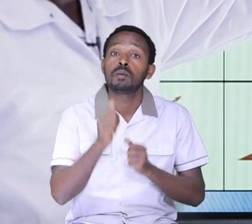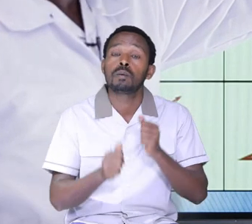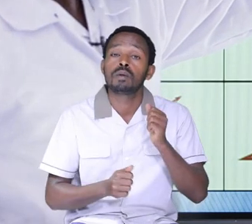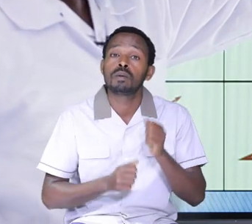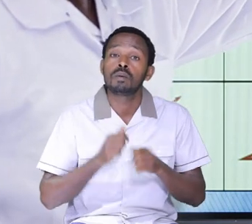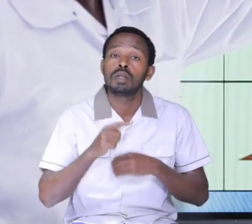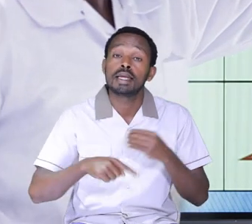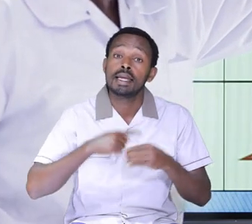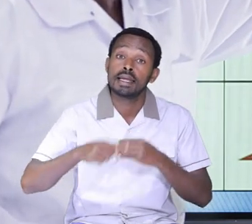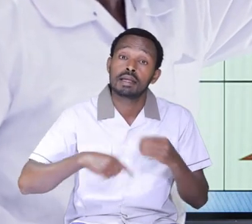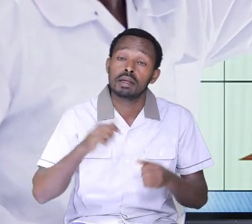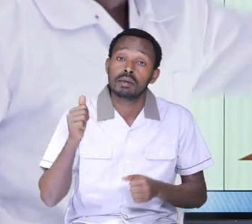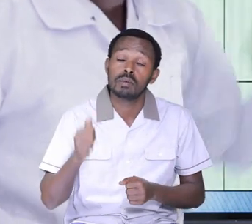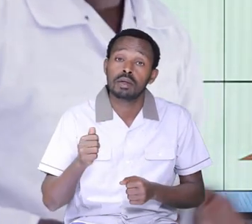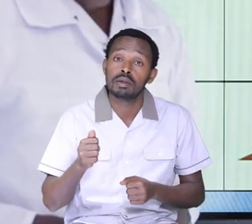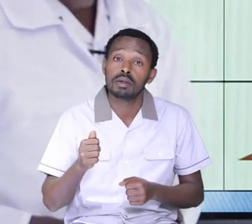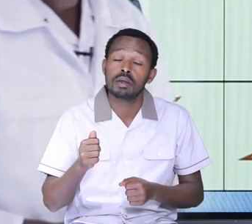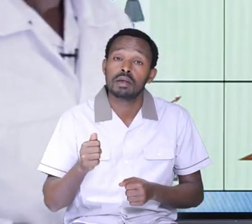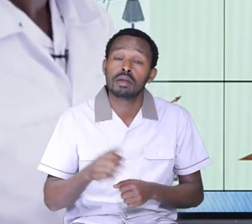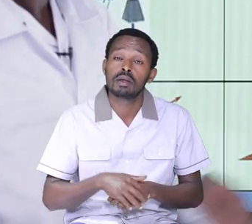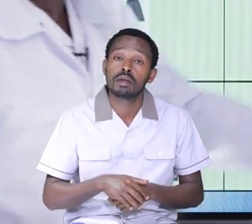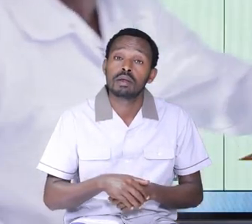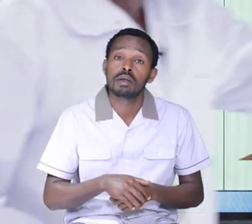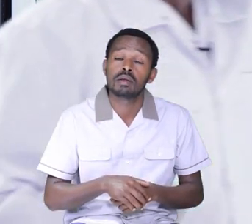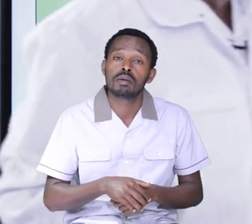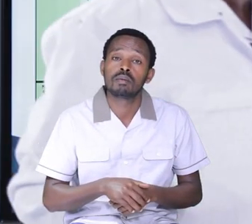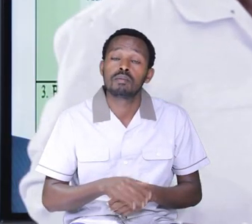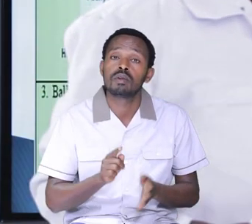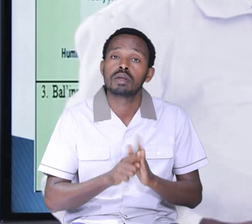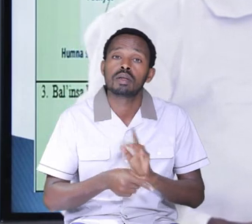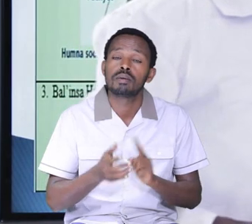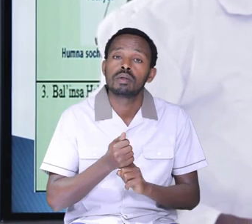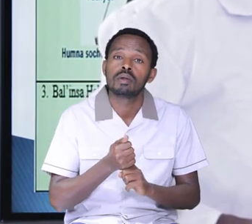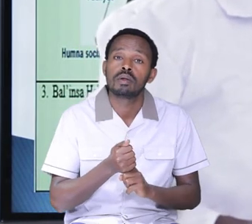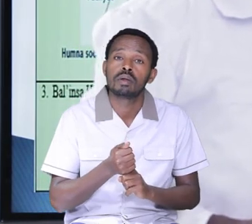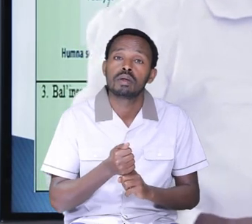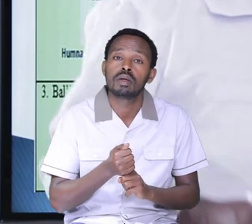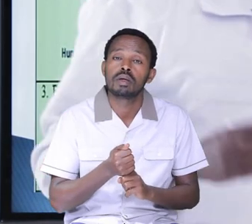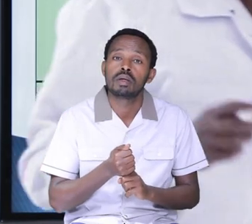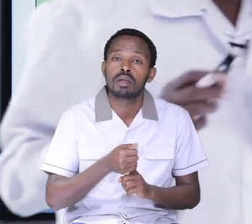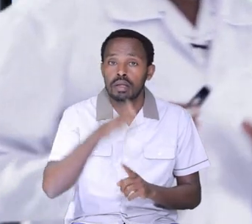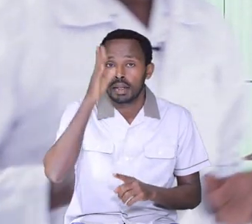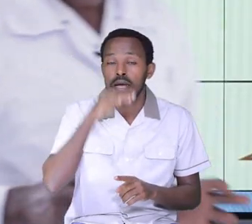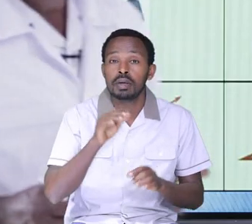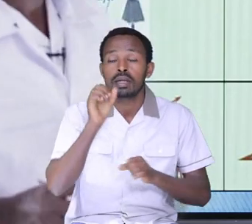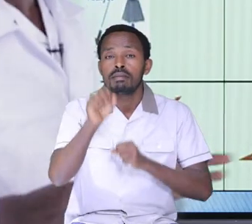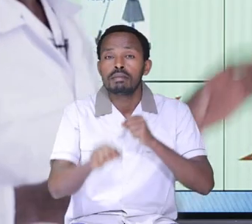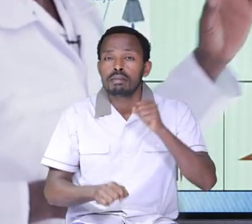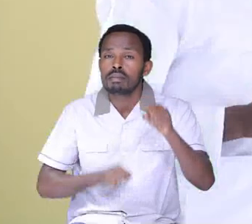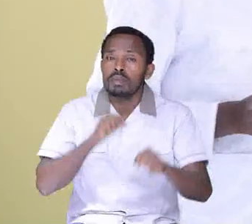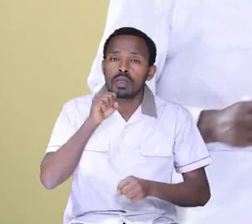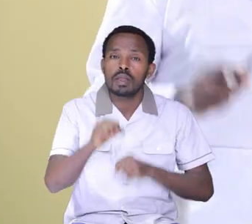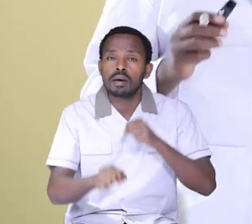isaati. Fakkiin isaa kanaan kan bakka bu'u yoo ta'u fakkeenyi qabatamaan isaa kunoo nama biskileetii oofaa jiru